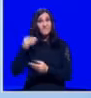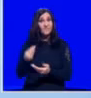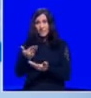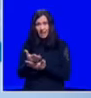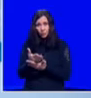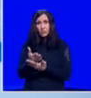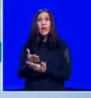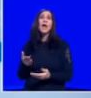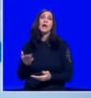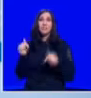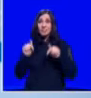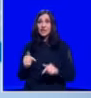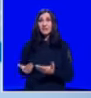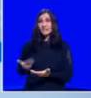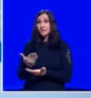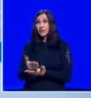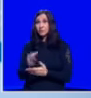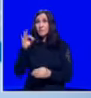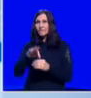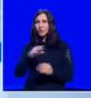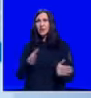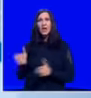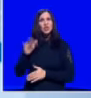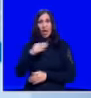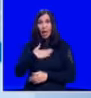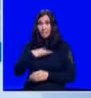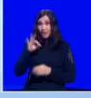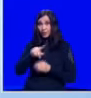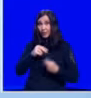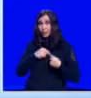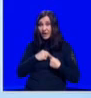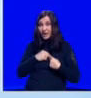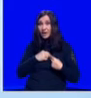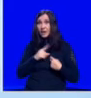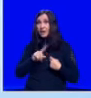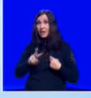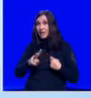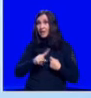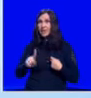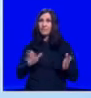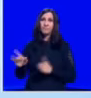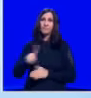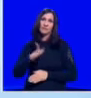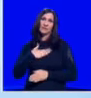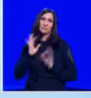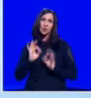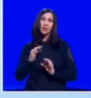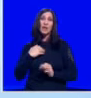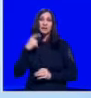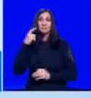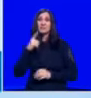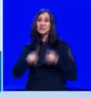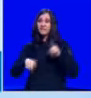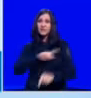Ще има вот на недоверие. А, не съм толкова така сигурен. Или няма да има? Не съм толкова сигурен, защото аз смятам, че зависи от волята